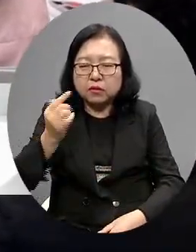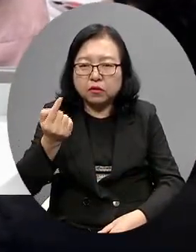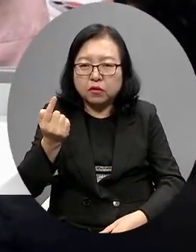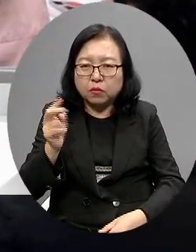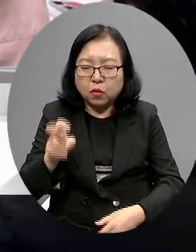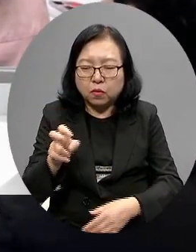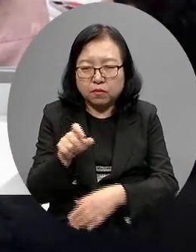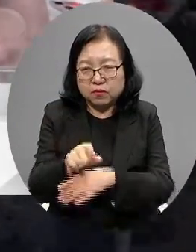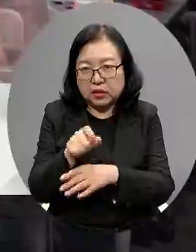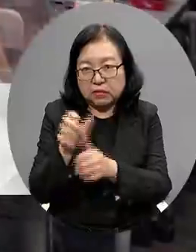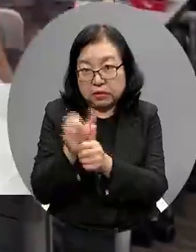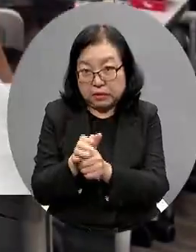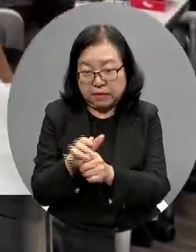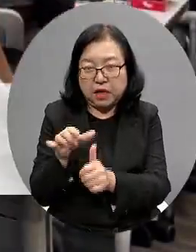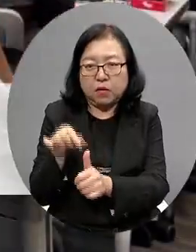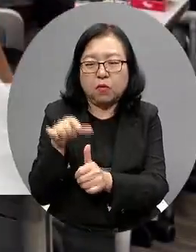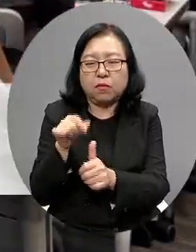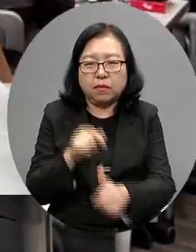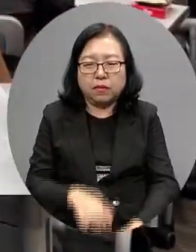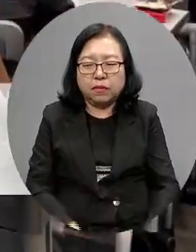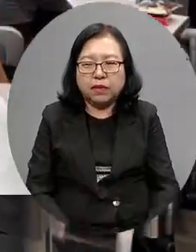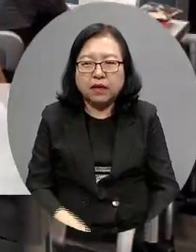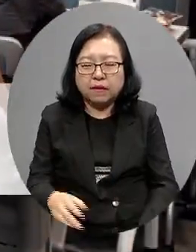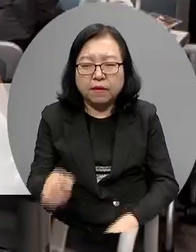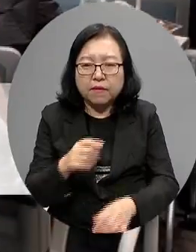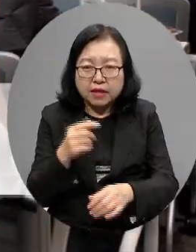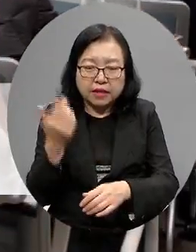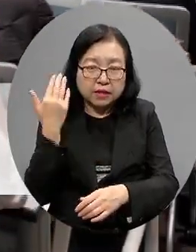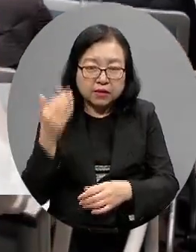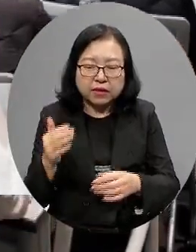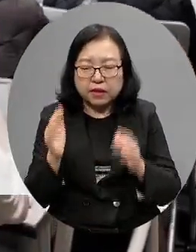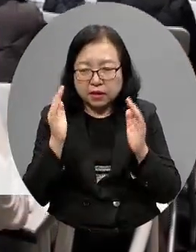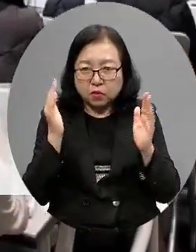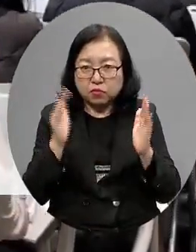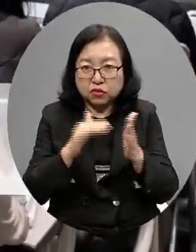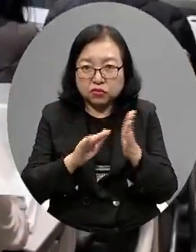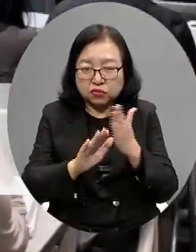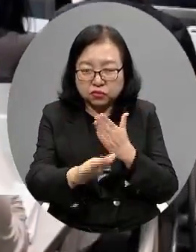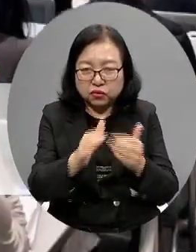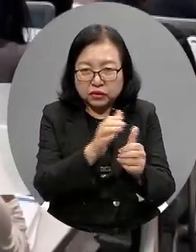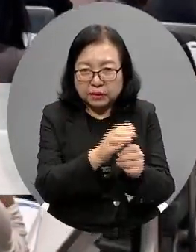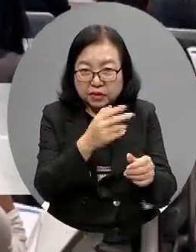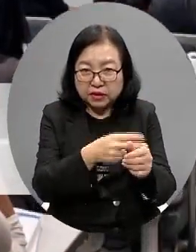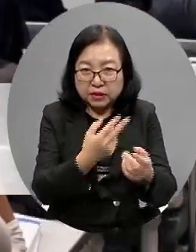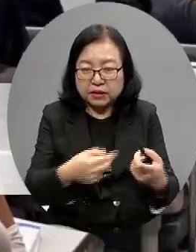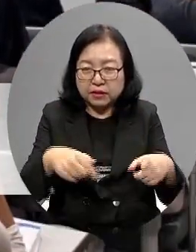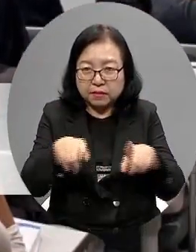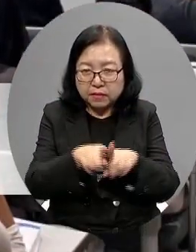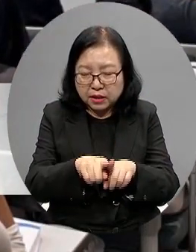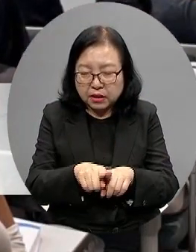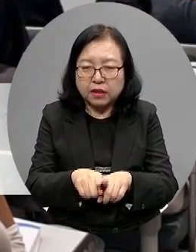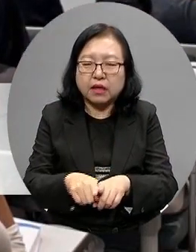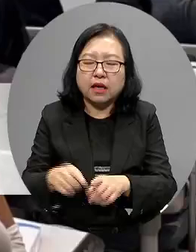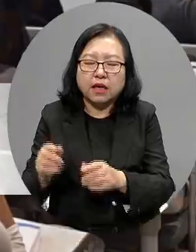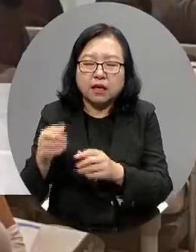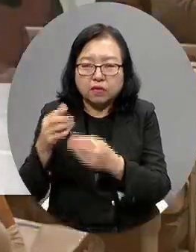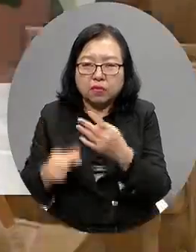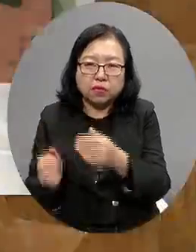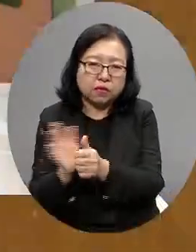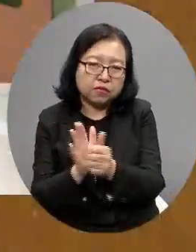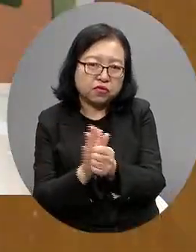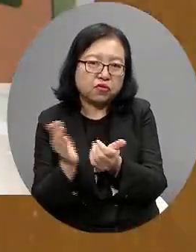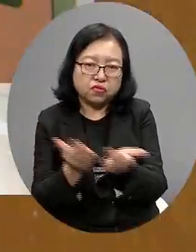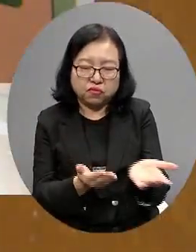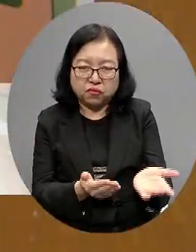행정과 회계 업무를 전담하며 기존 방과후 담당교사와 늘본 프로그램 업무를 지원하게 됩니다 정규